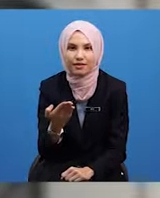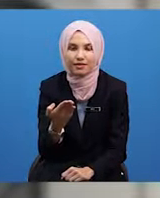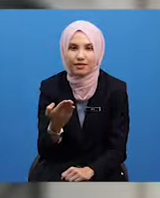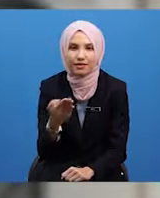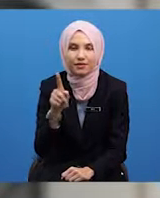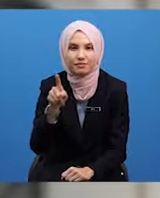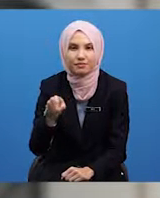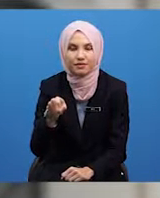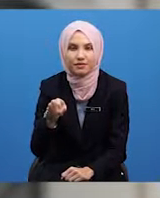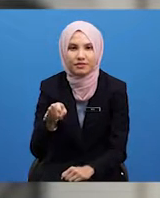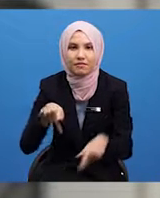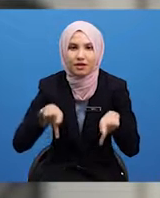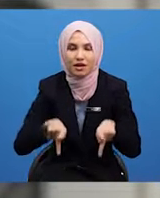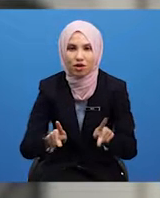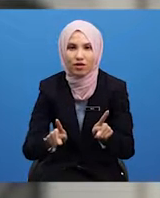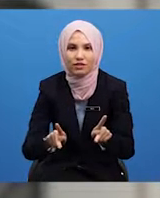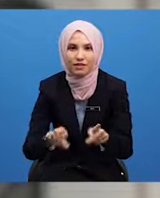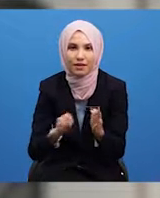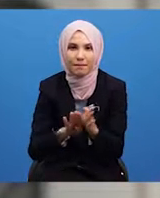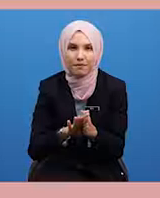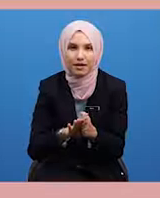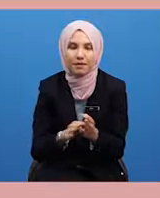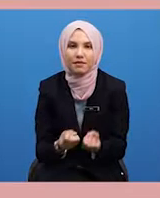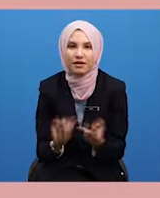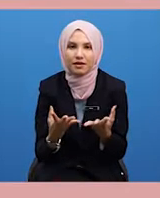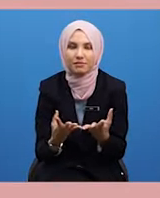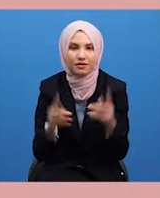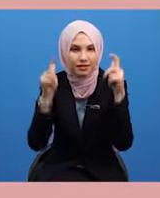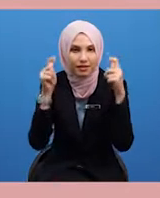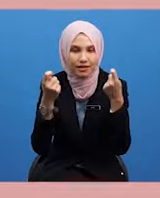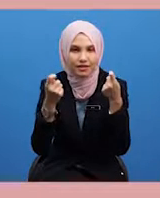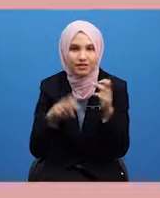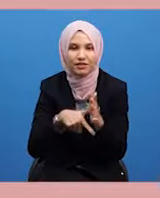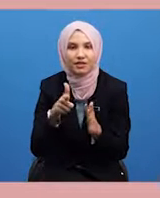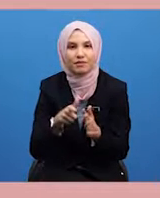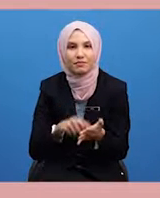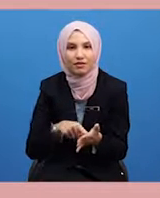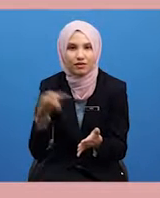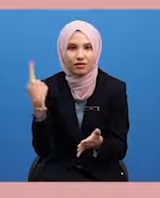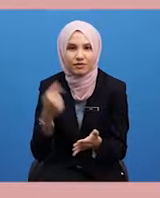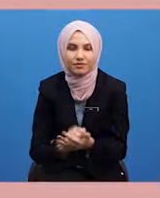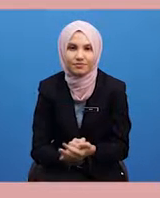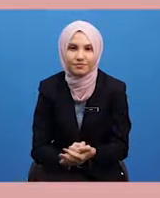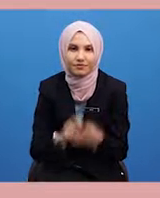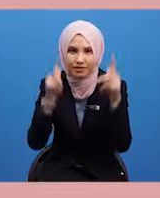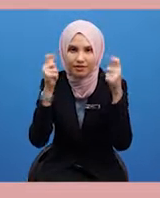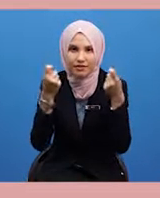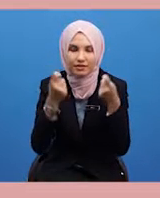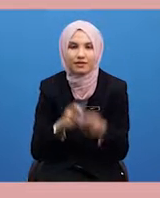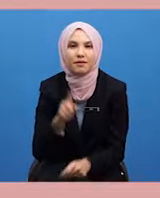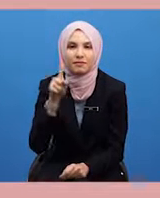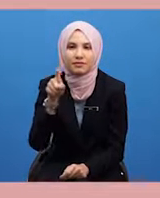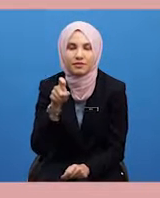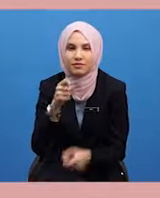seharusnya sudah menguasai beberapa tajuk terlebih dahulu. Di antara topik atau tajuk yang anda seharusnya